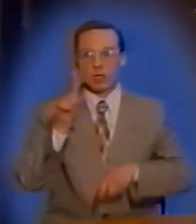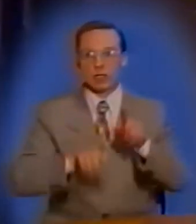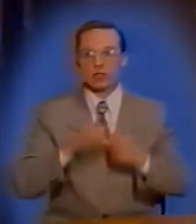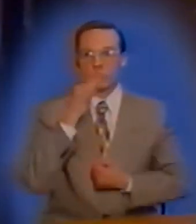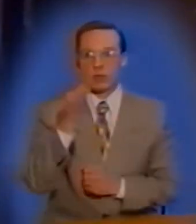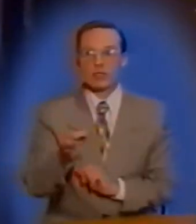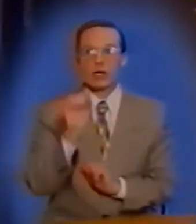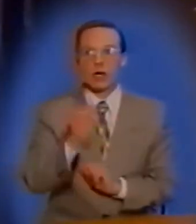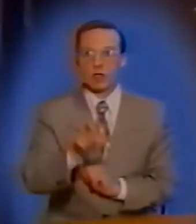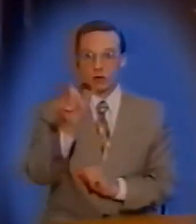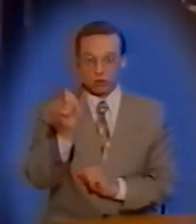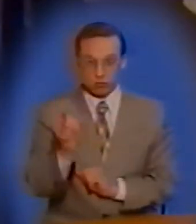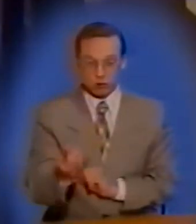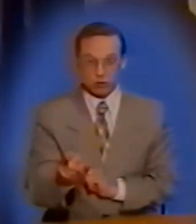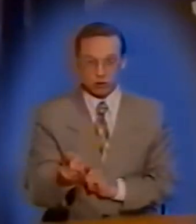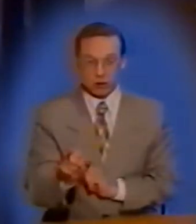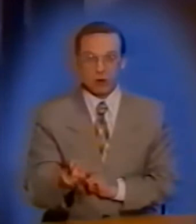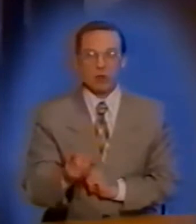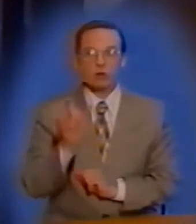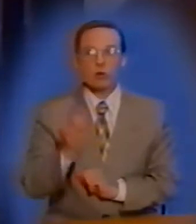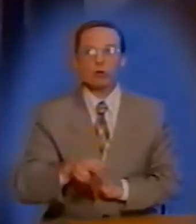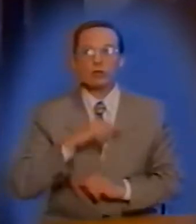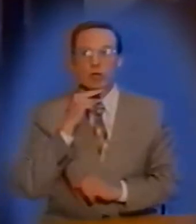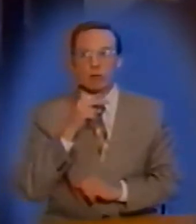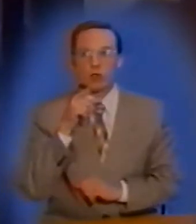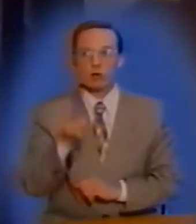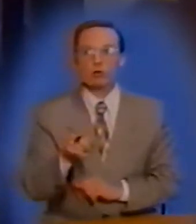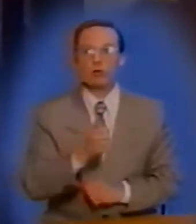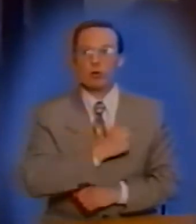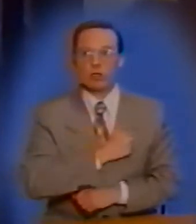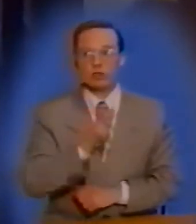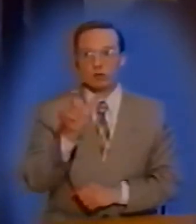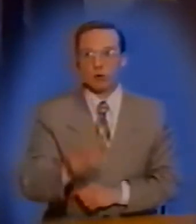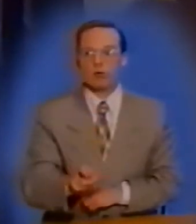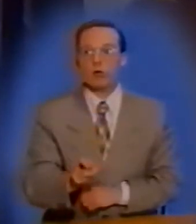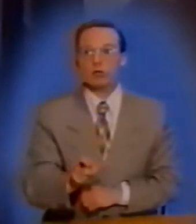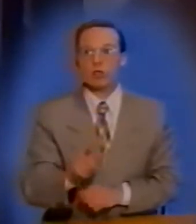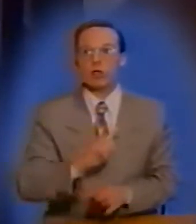pasako, kad gali žmogus, nes tu jinti kartais žmogaus dėmesį, tu jinti žmogaus būtent